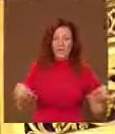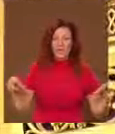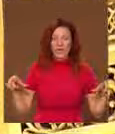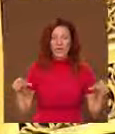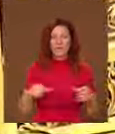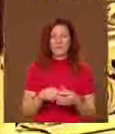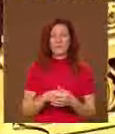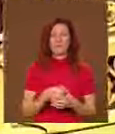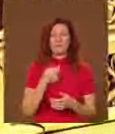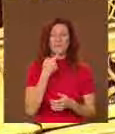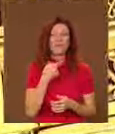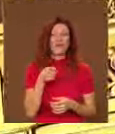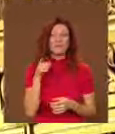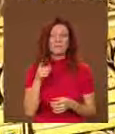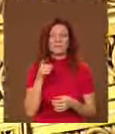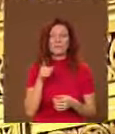И затова